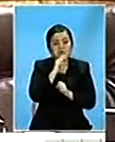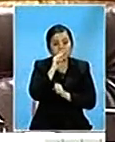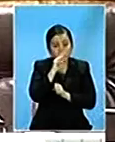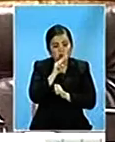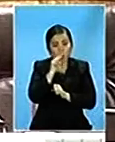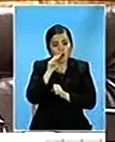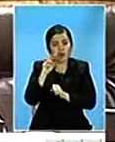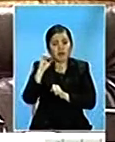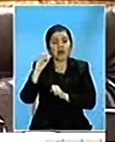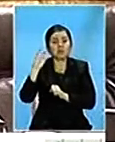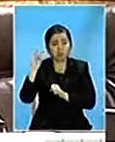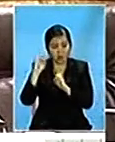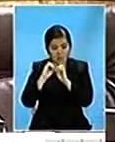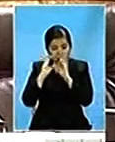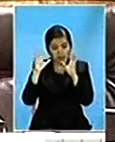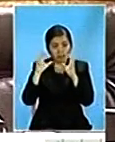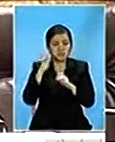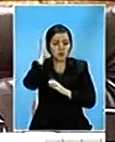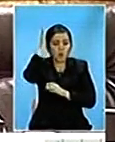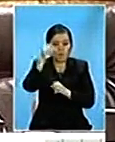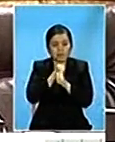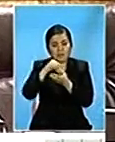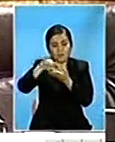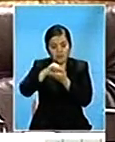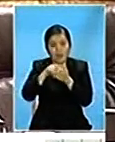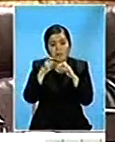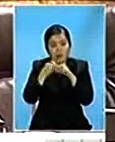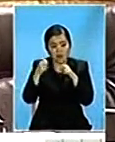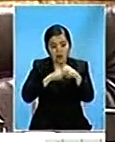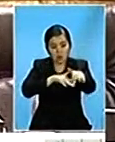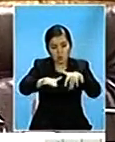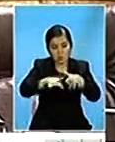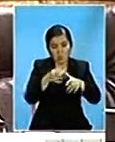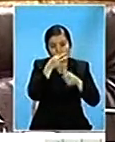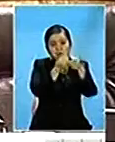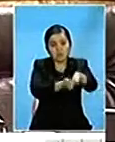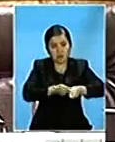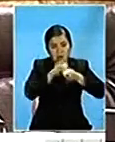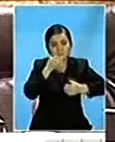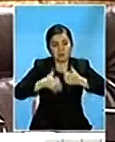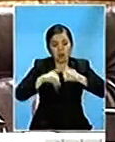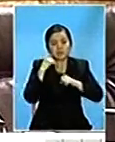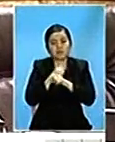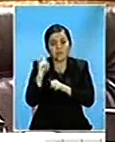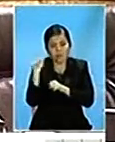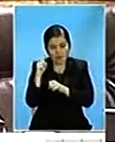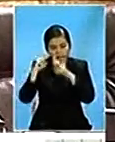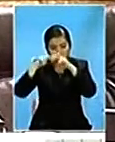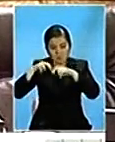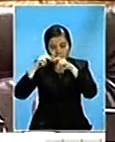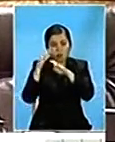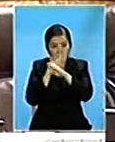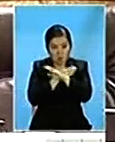ให้ชัดเจนว่าต่อไปเราจะทำและเพื่อแก้ไขปัญหาของพี่น้องเกษตรกรที่เดือดร้อนเหล่านี้อย่างไรขอกราบขอบพระคุณครับท่านประธาน